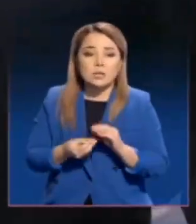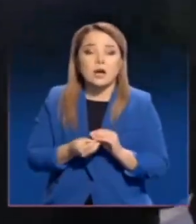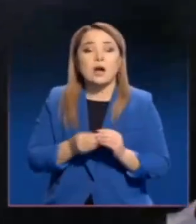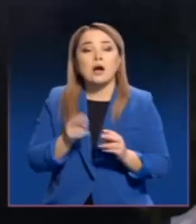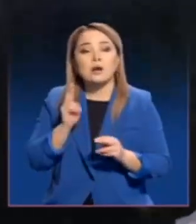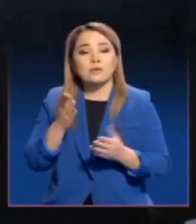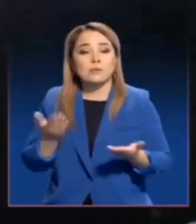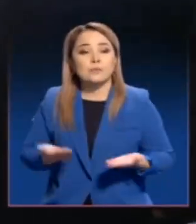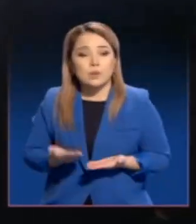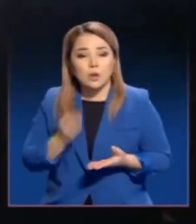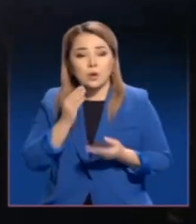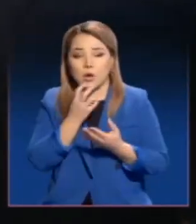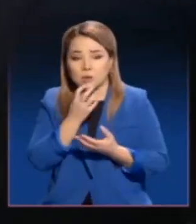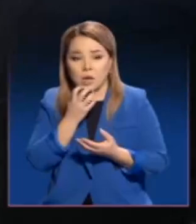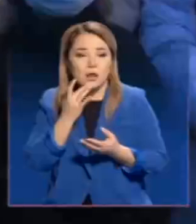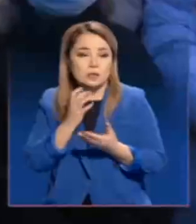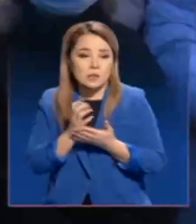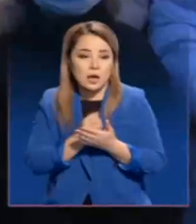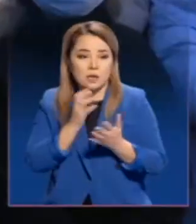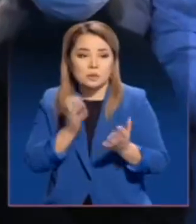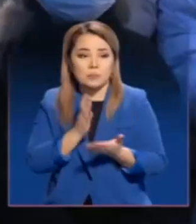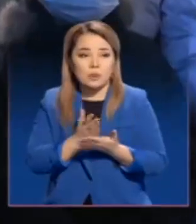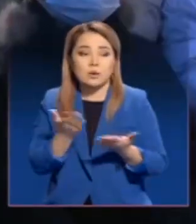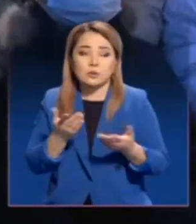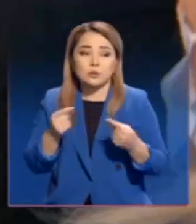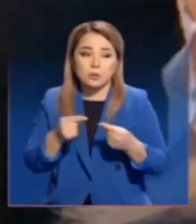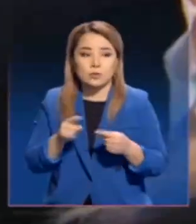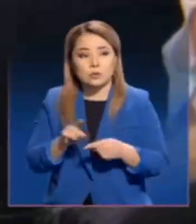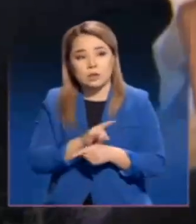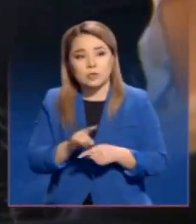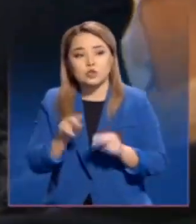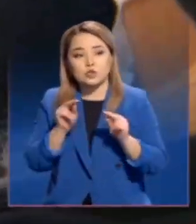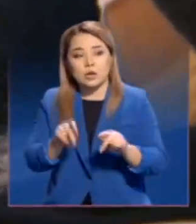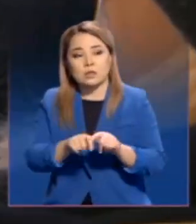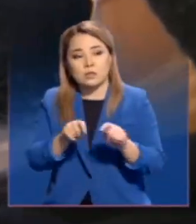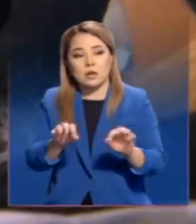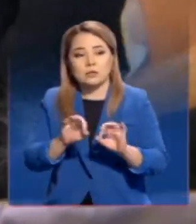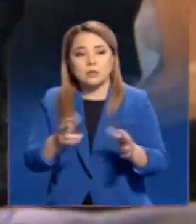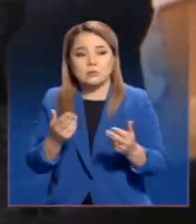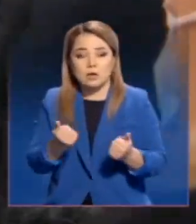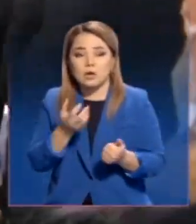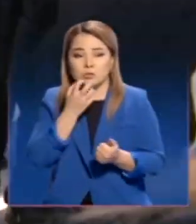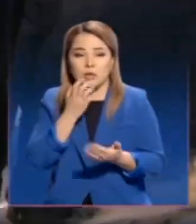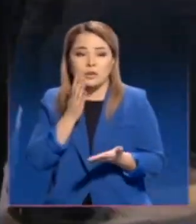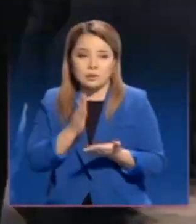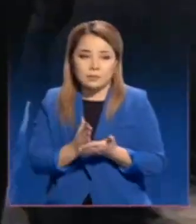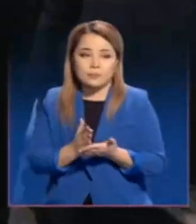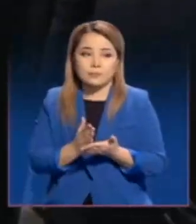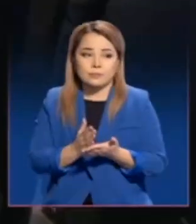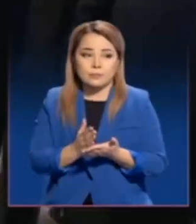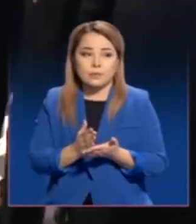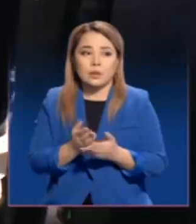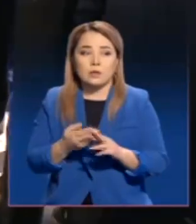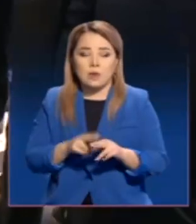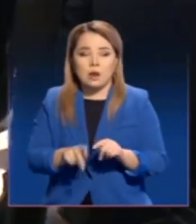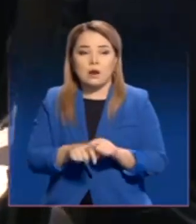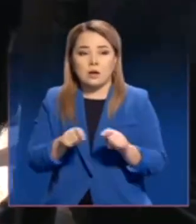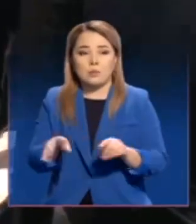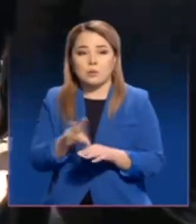квартирах сохраняется тепло. Вот я хотел спросить, так оно или нет? Честно скажите. Да, да, честно. Да. Тепло настроили